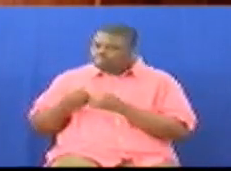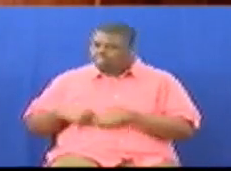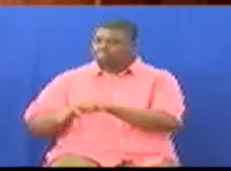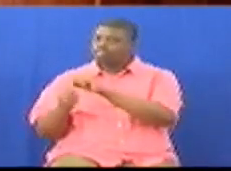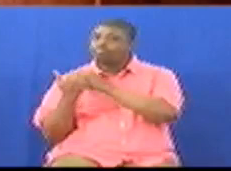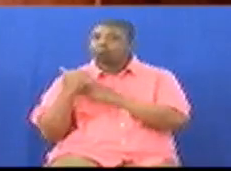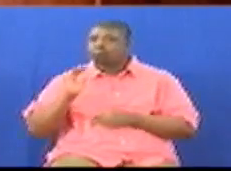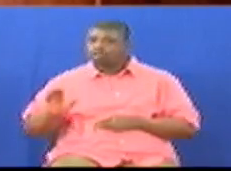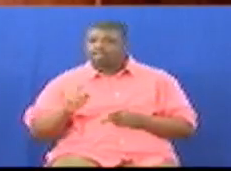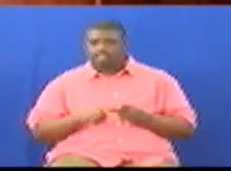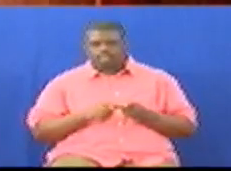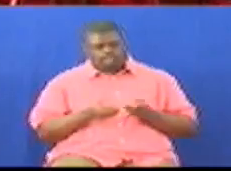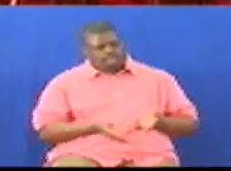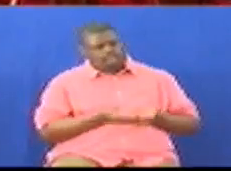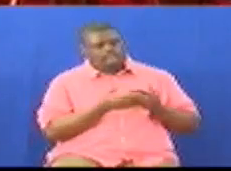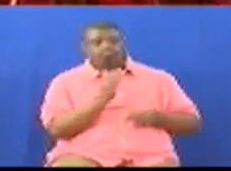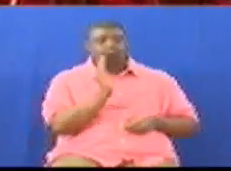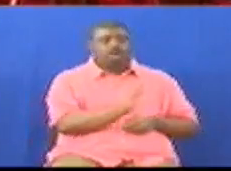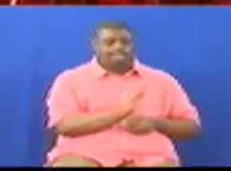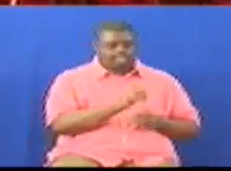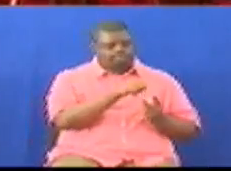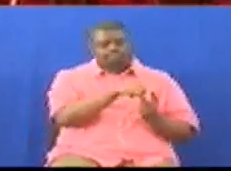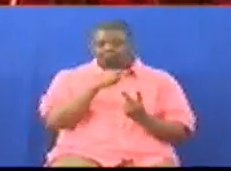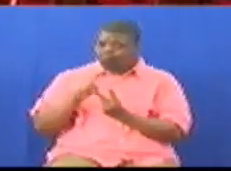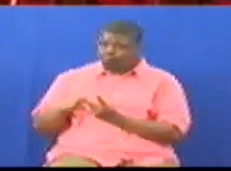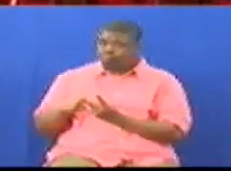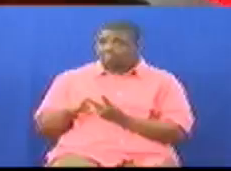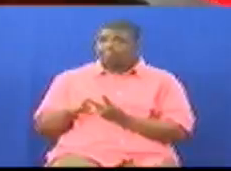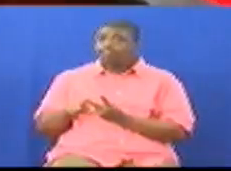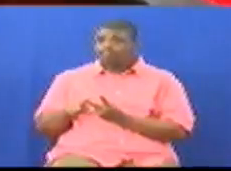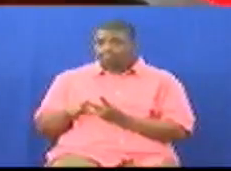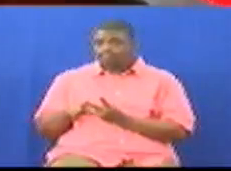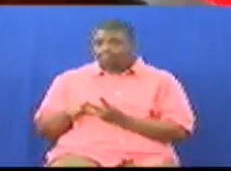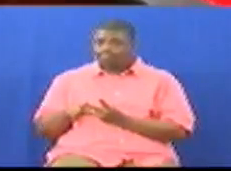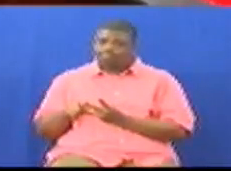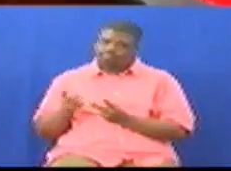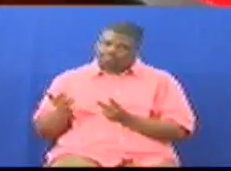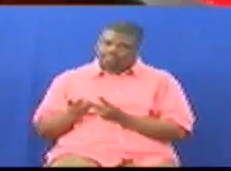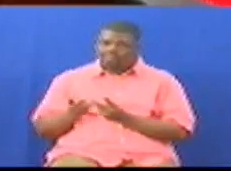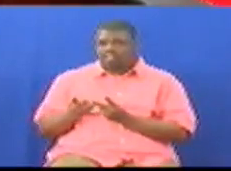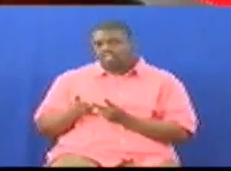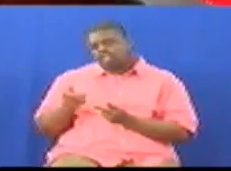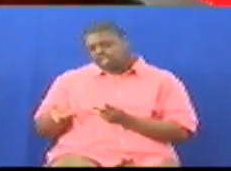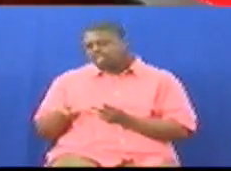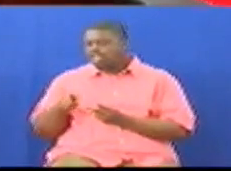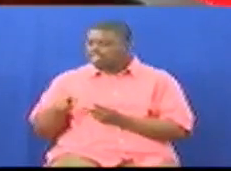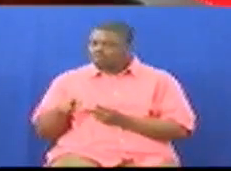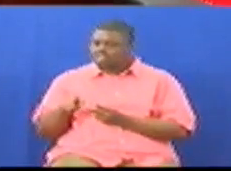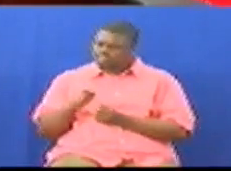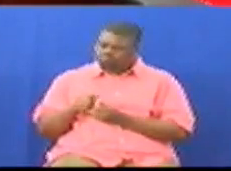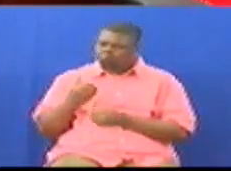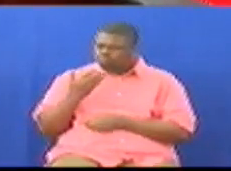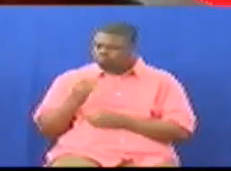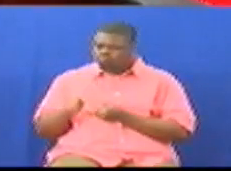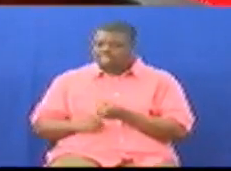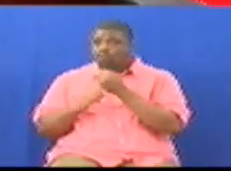na naibu na manaibu wake Josephat Kandege na Mheshimiwa Mwita Waitara umejidhihirisha zaidi walivyo hazina kubwa na ustawi kwa